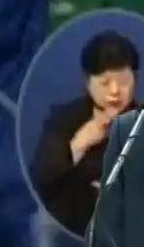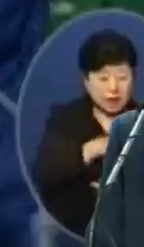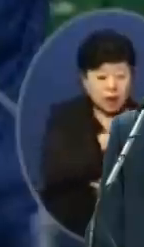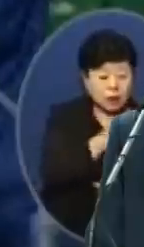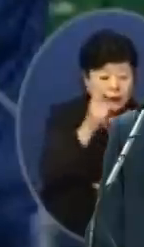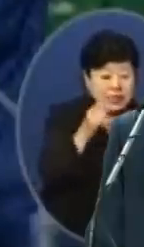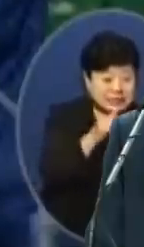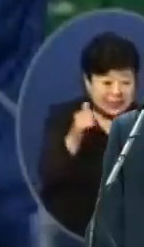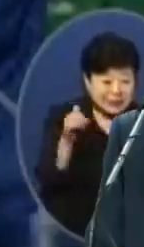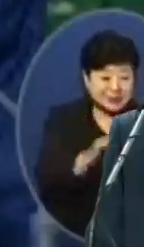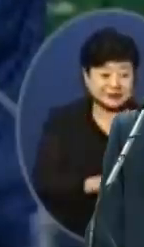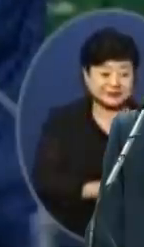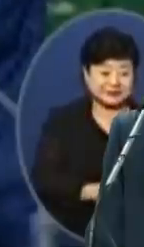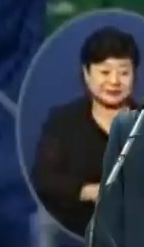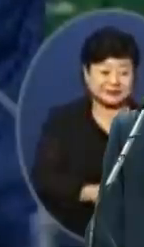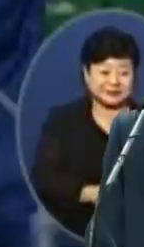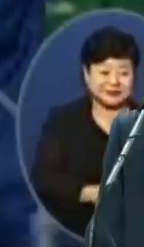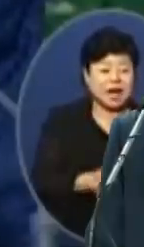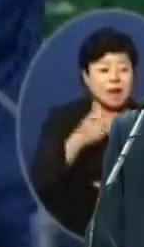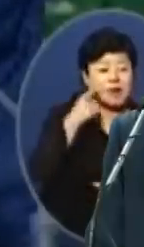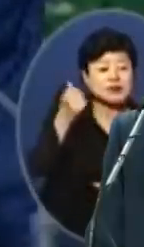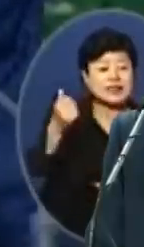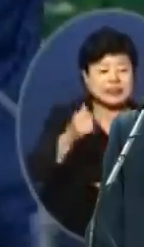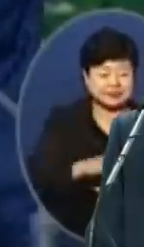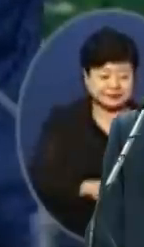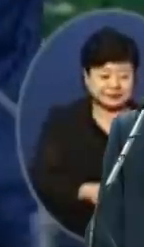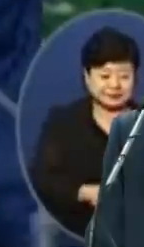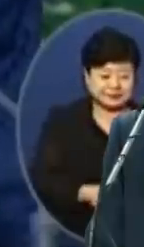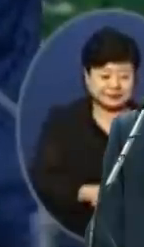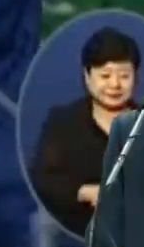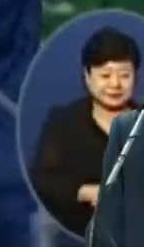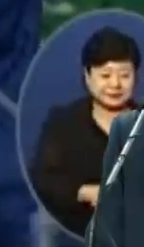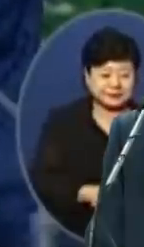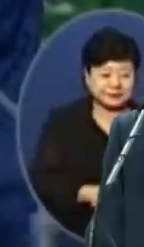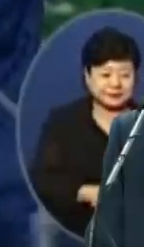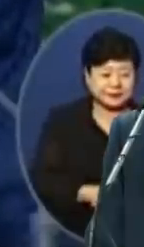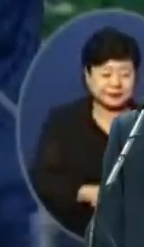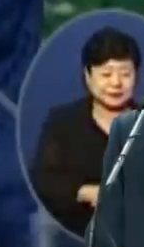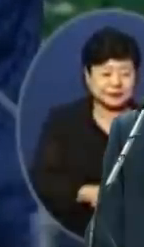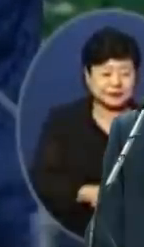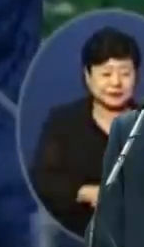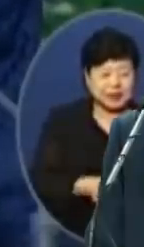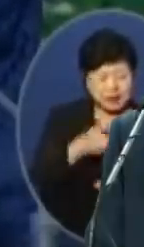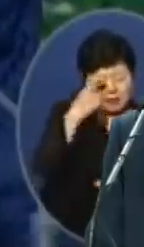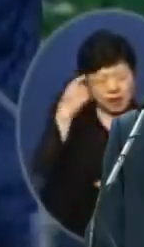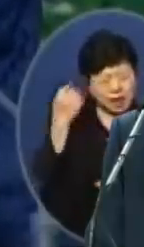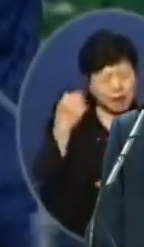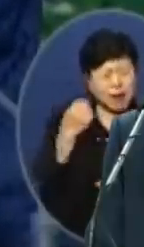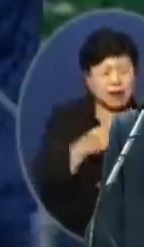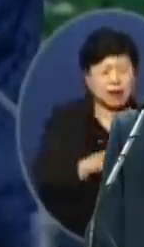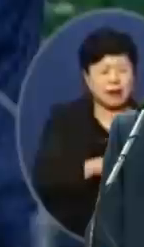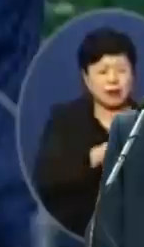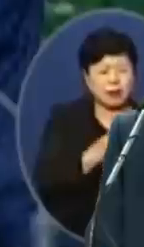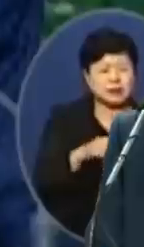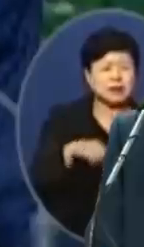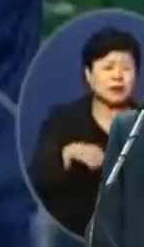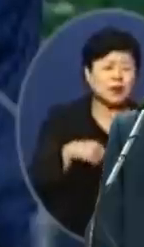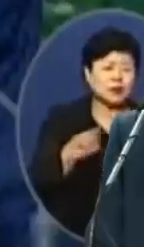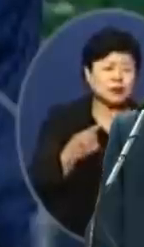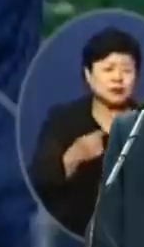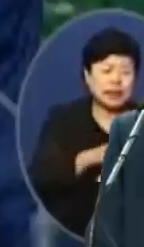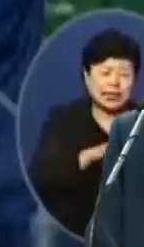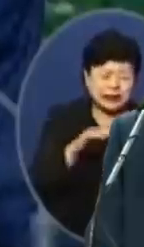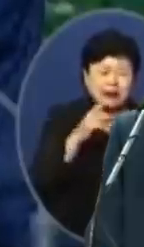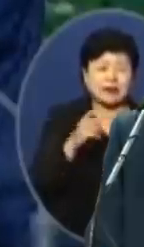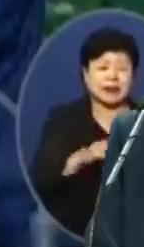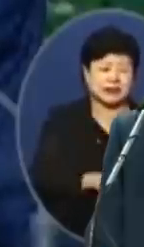한 분이 나에게 목사님 좀 만나자고. 아유 내 머리 아픈데 뭐 권사님 혼자서